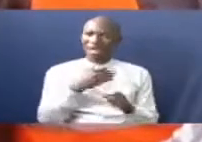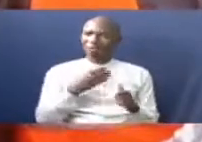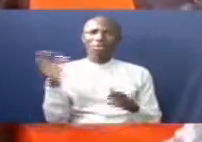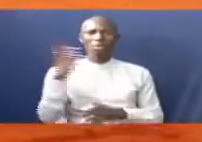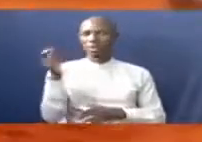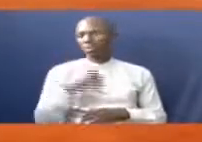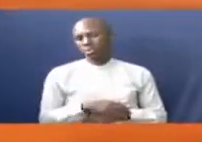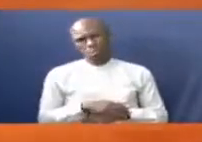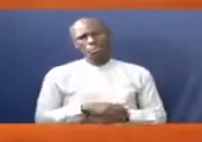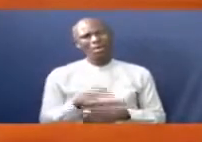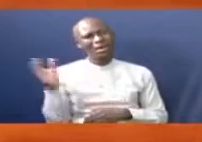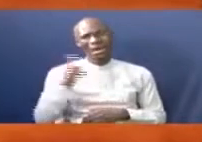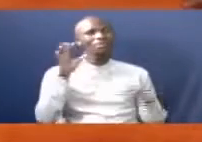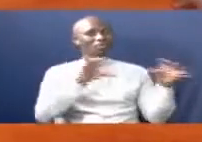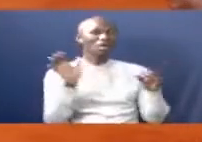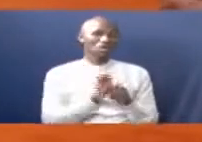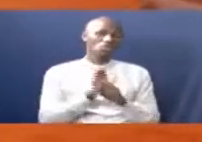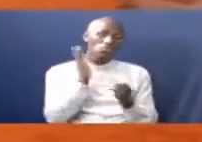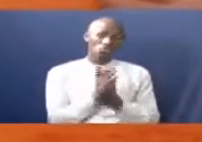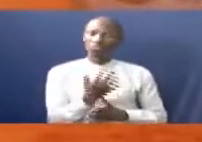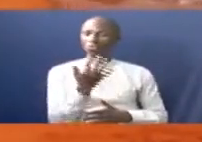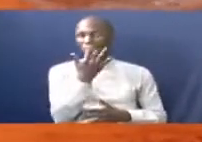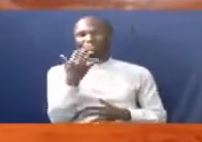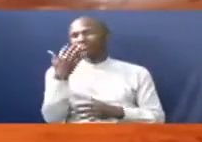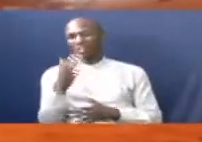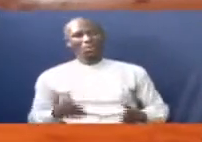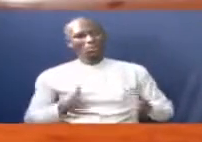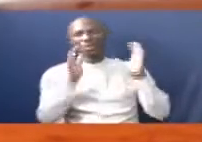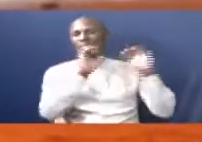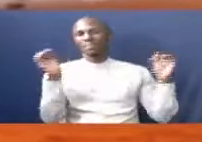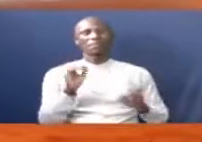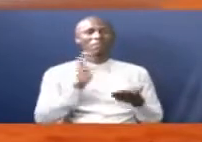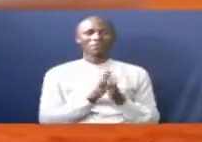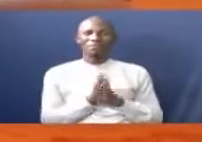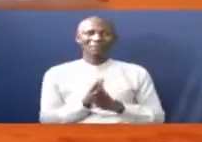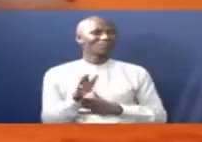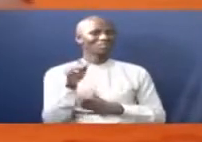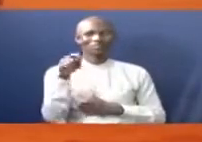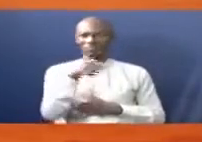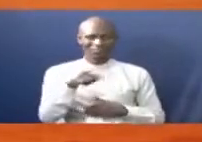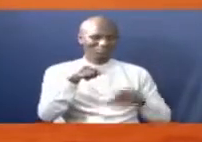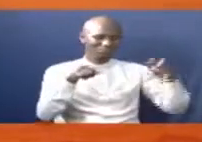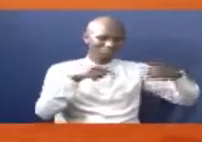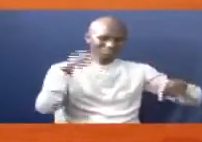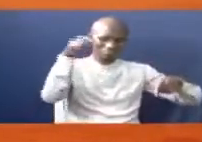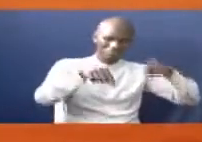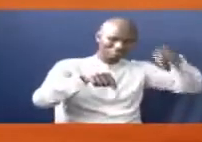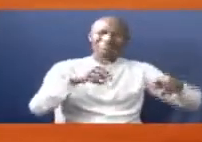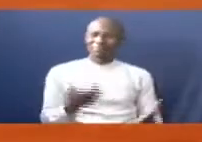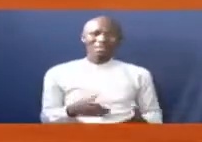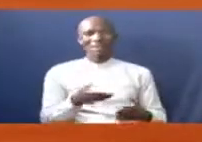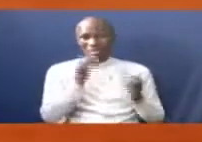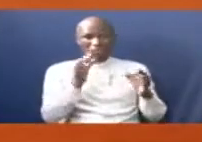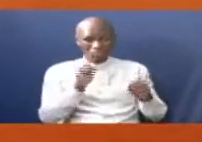to mailango kuangale ne yakwa thithina muno ndo wakito bayenzi ya mandi adwiki ya maima madai ebe batoneka tu sobe gwele lo kwa